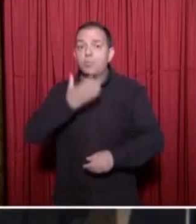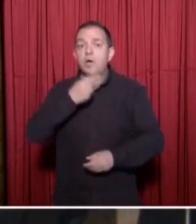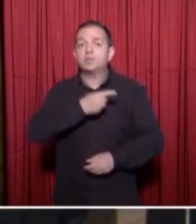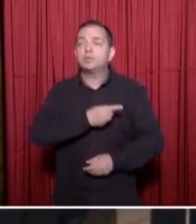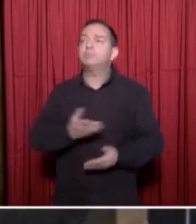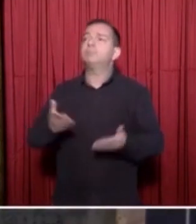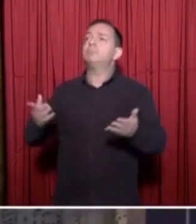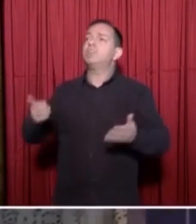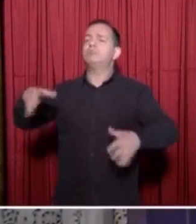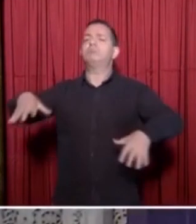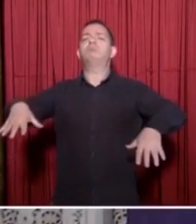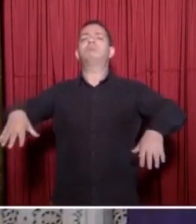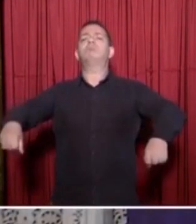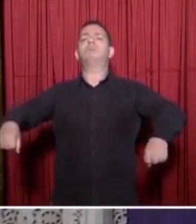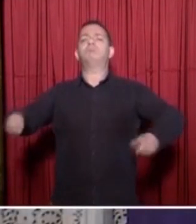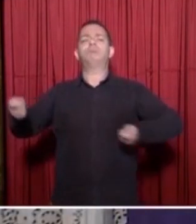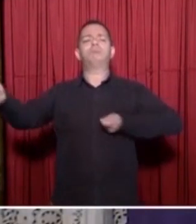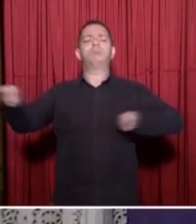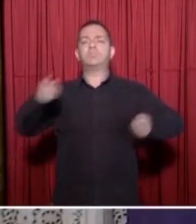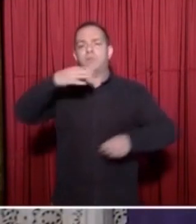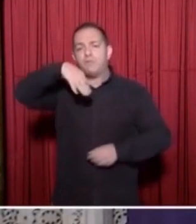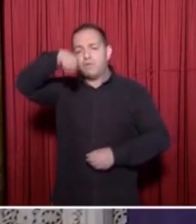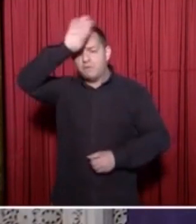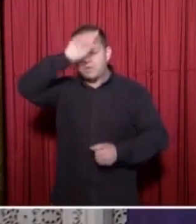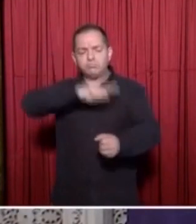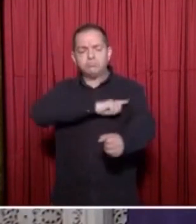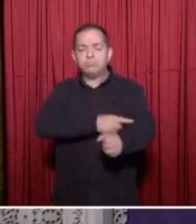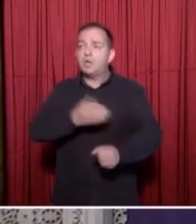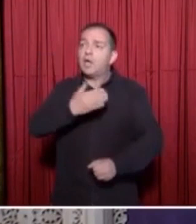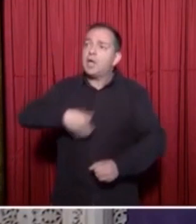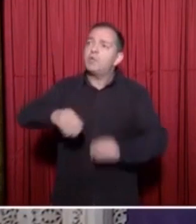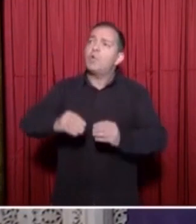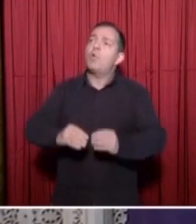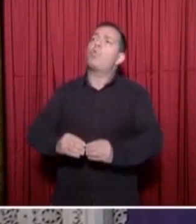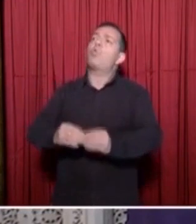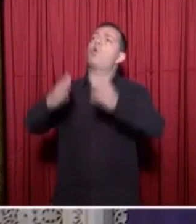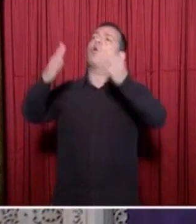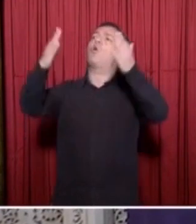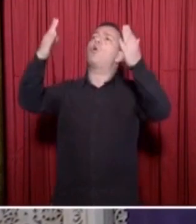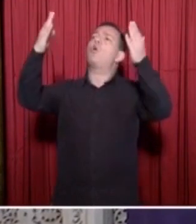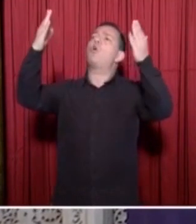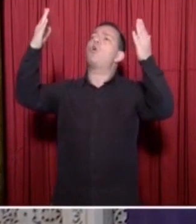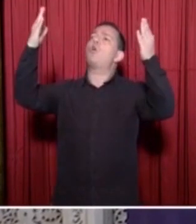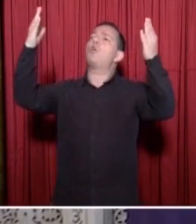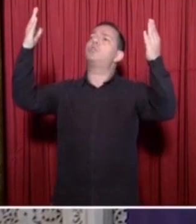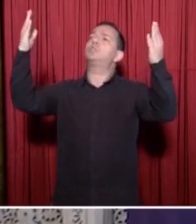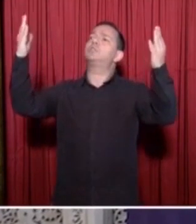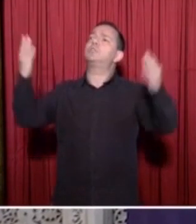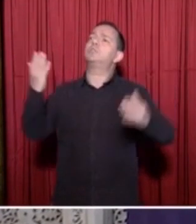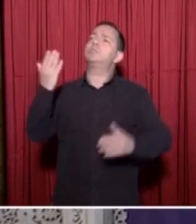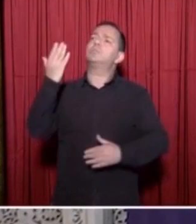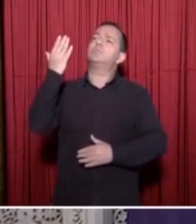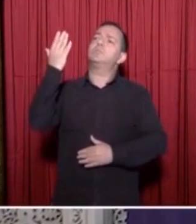Ότι σών το κράτος και σου έστειν η βασιλεία, και η δύναμη και η